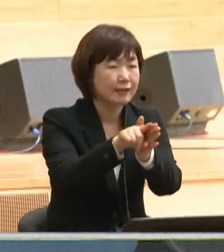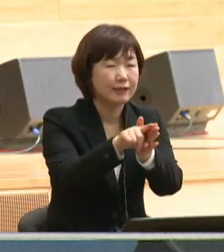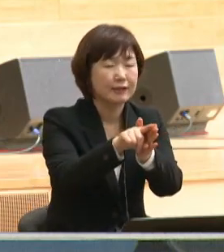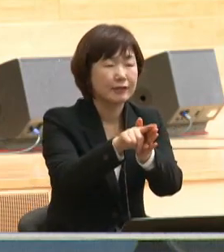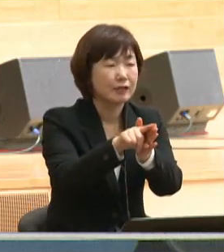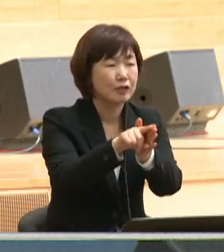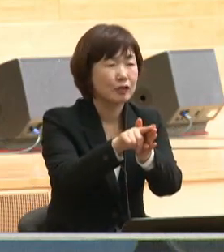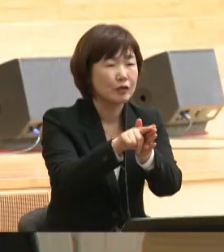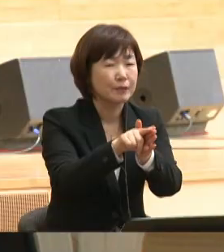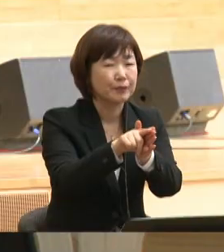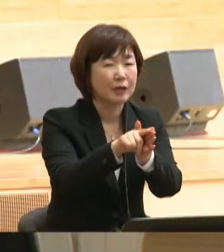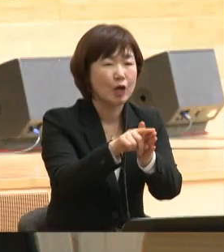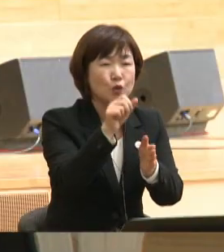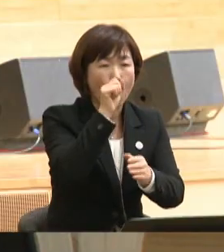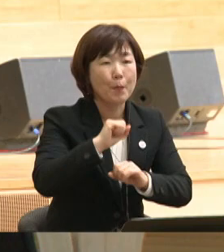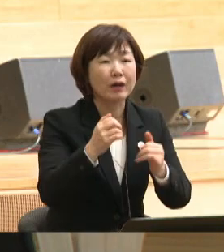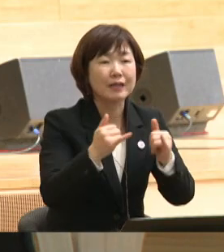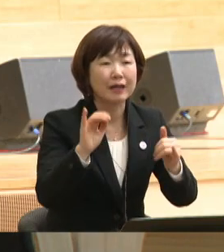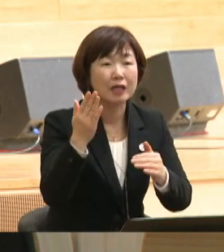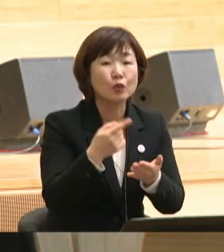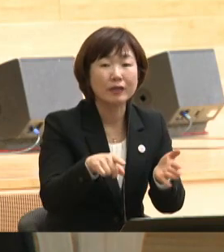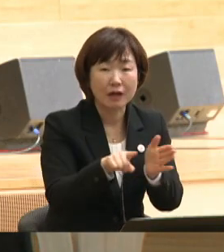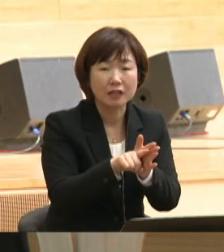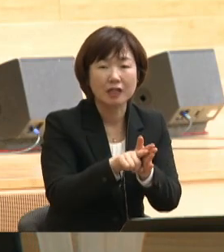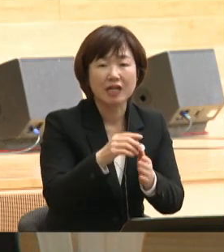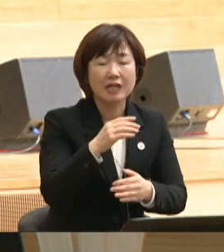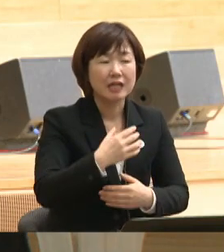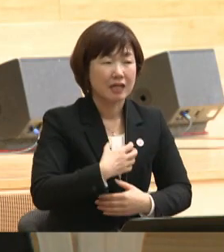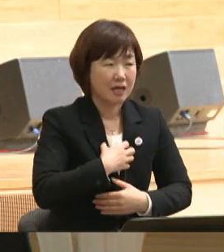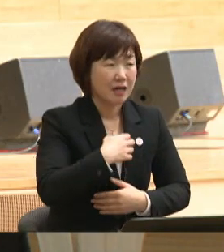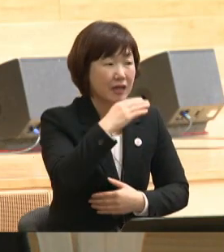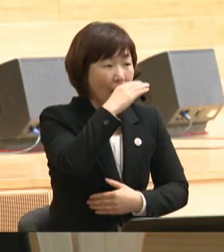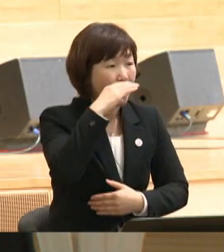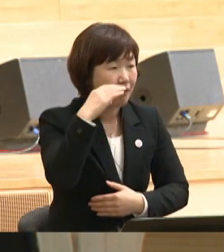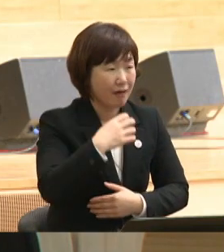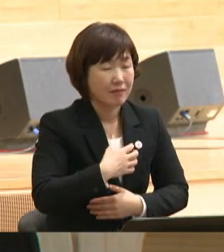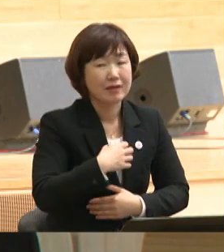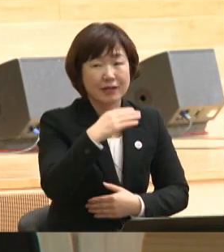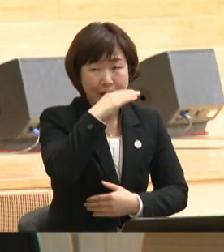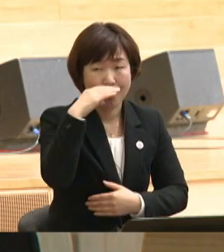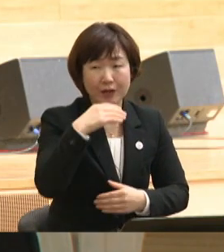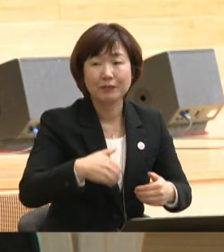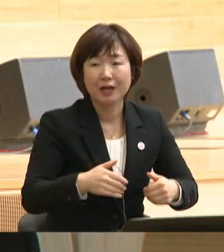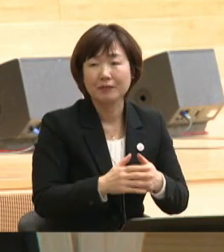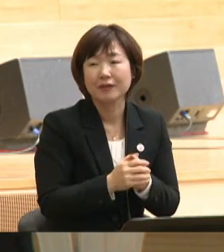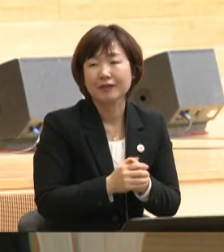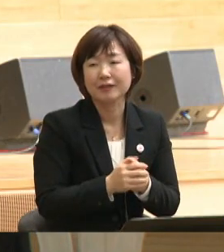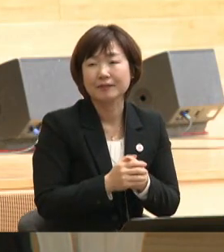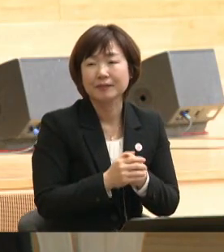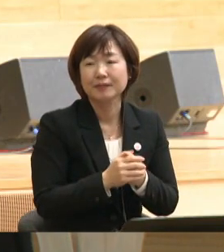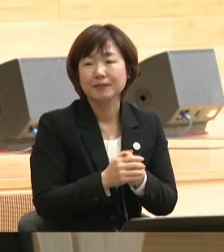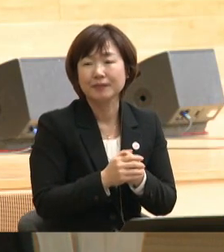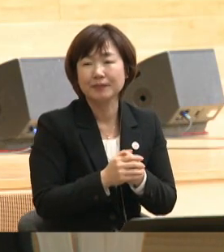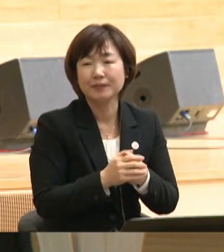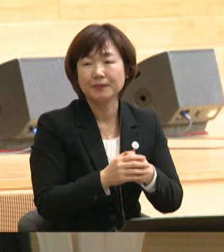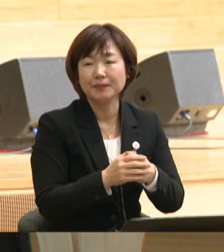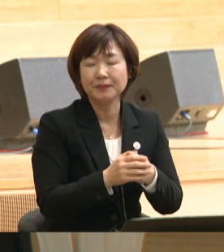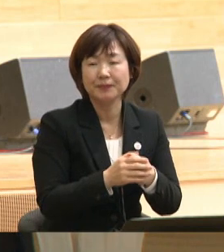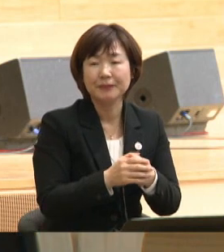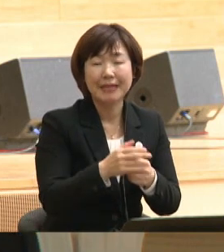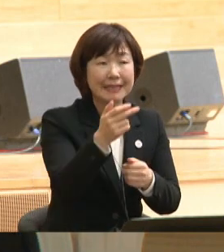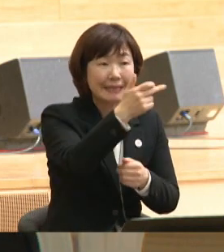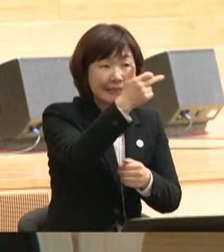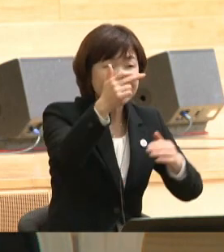정리할 수 있을 것입니다 자 그 부분을 한번 살펴보십시다 2장 20절에서 21절 말씀입니다 제가 읽어